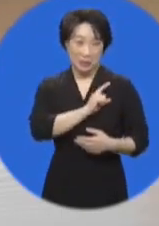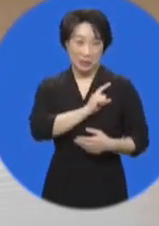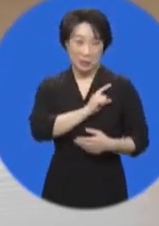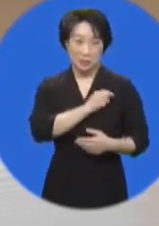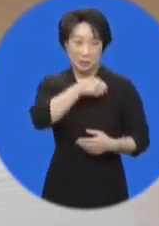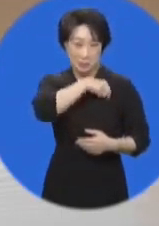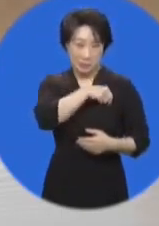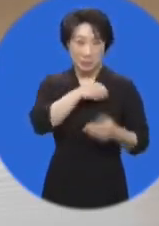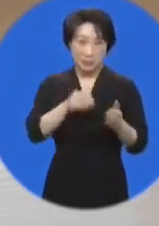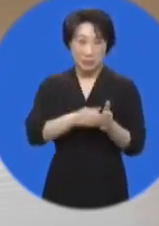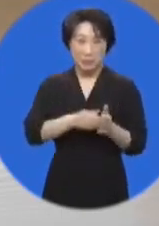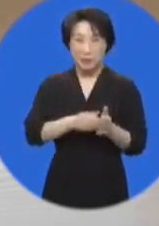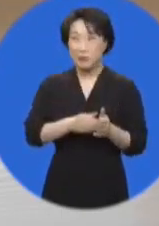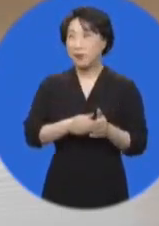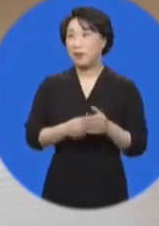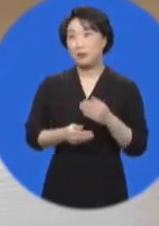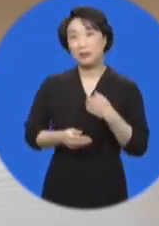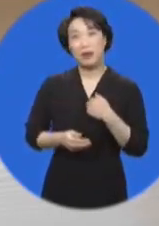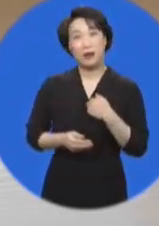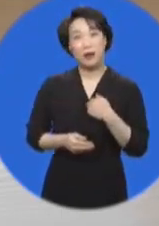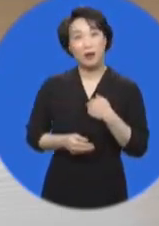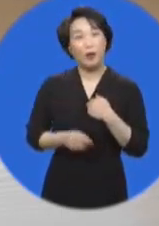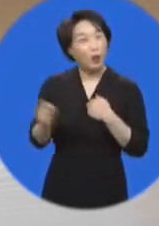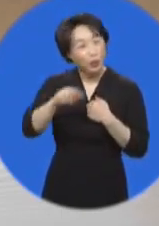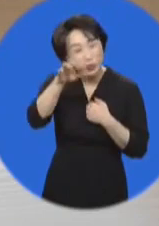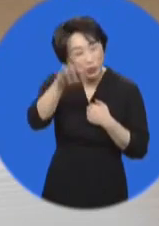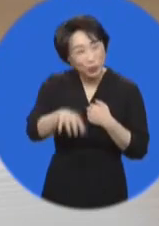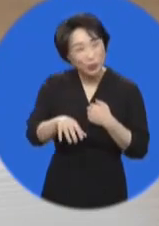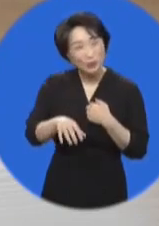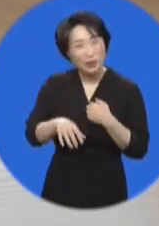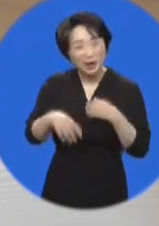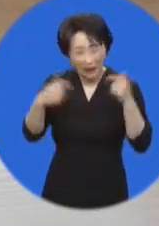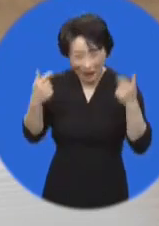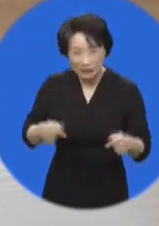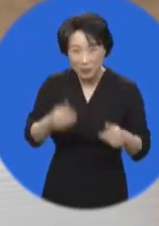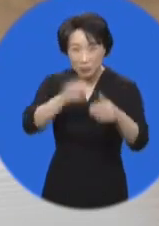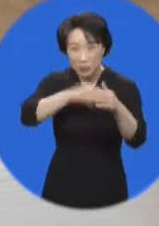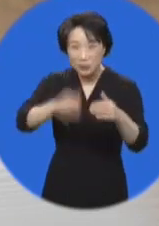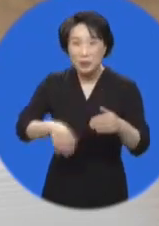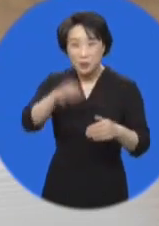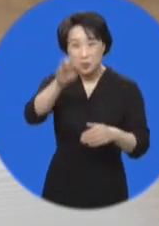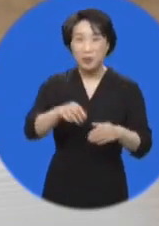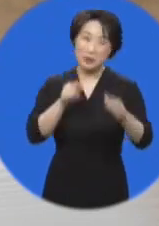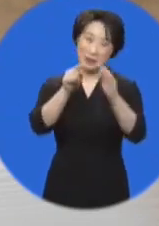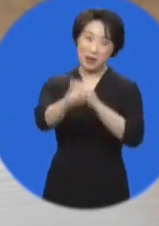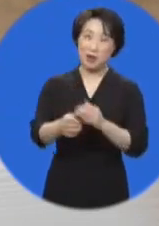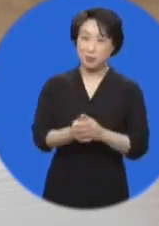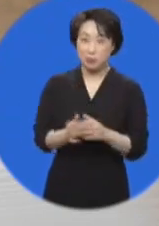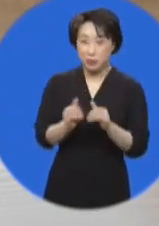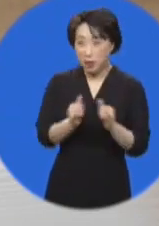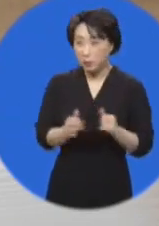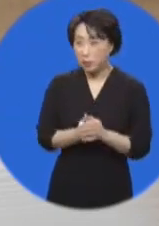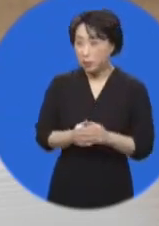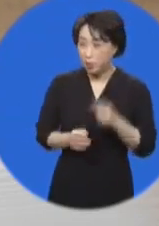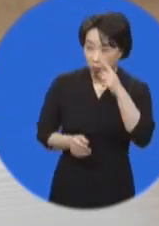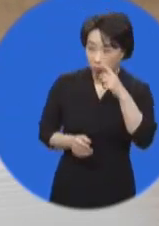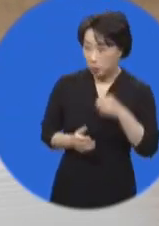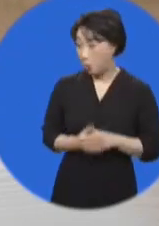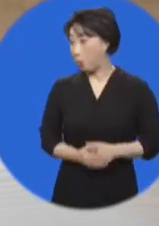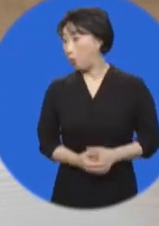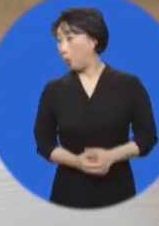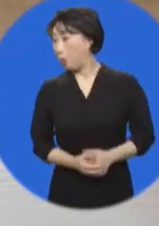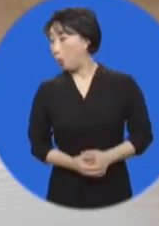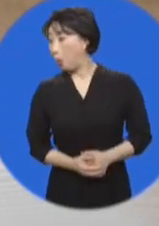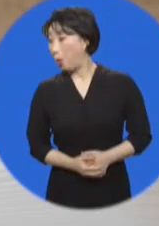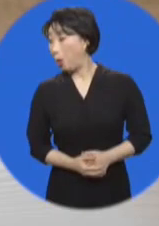붙이고, 예, 그냥 어느 공속선에 이제 가요. 그럼 사람들이 명찰을 와서